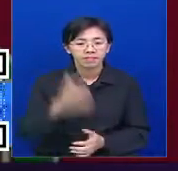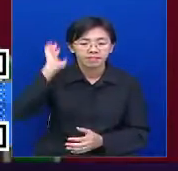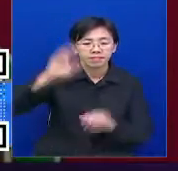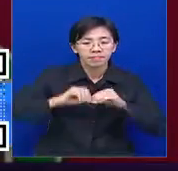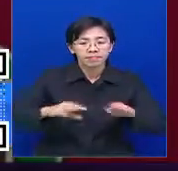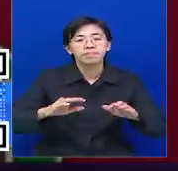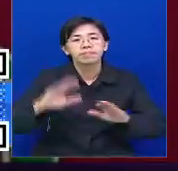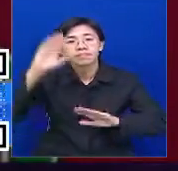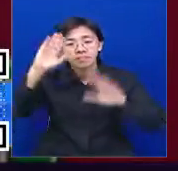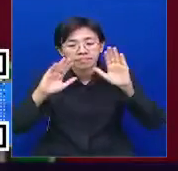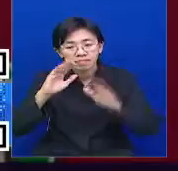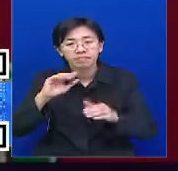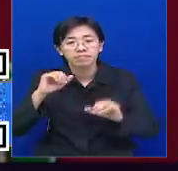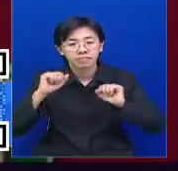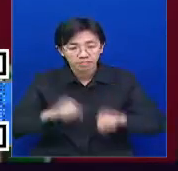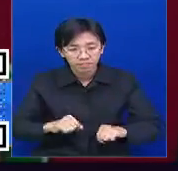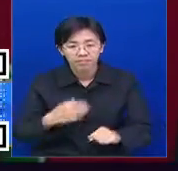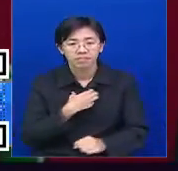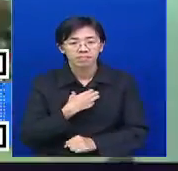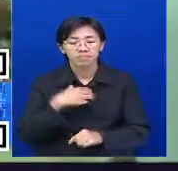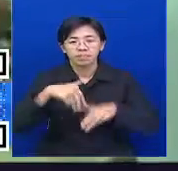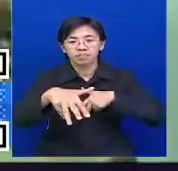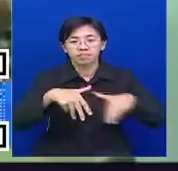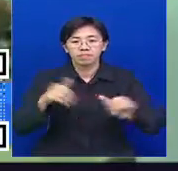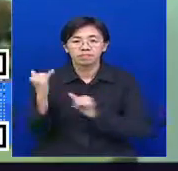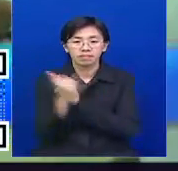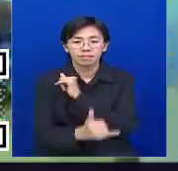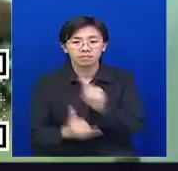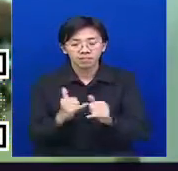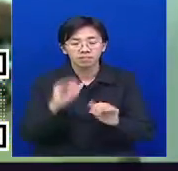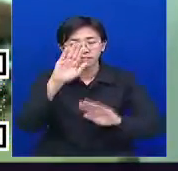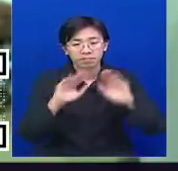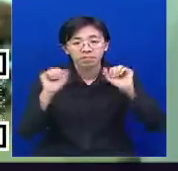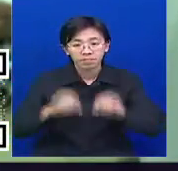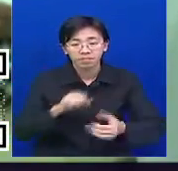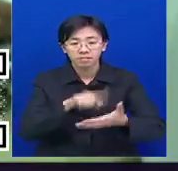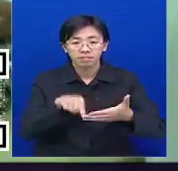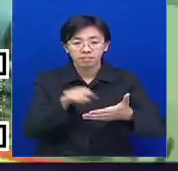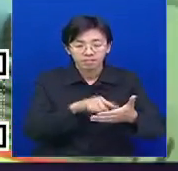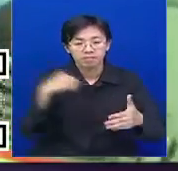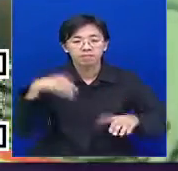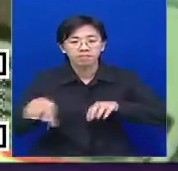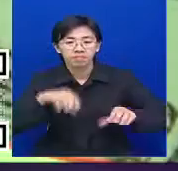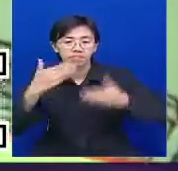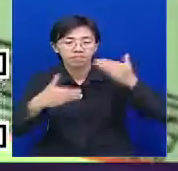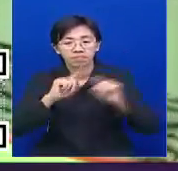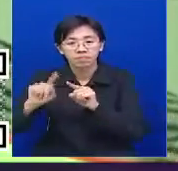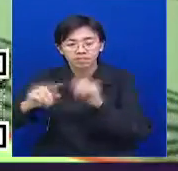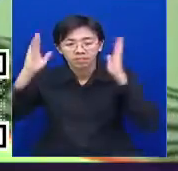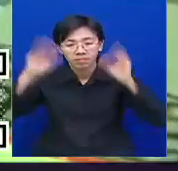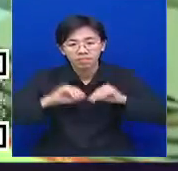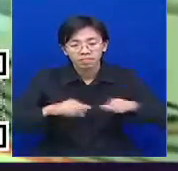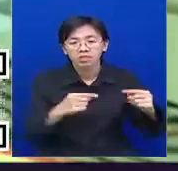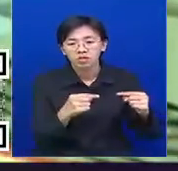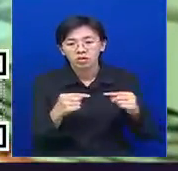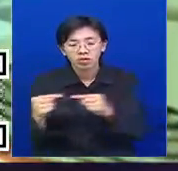เสียงประชามติเพื่อรณรงค์ให้ประชาชนในพื้นที่นั้นออกมาใช้สิทธิ์พร้อมจัดกิจกรรมต่างๆในการรณรงค์อย่างต่อเนื่อง